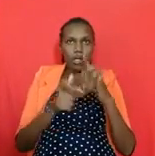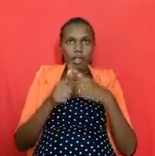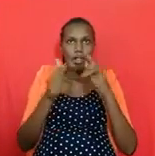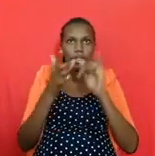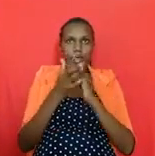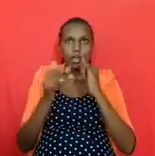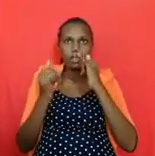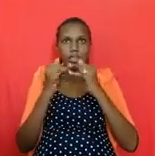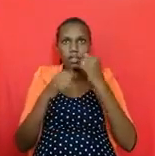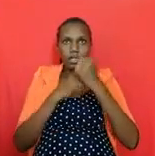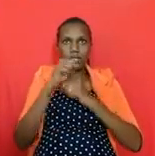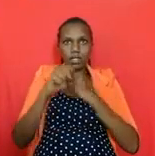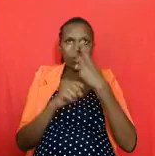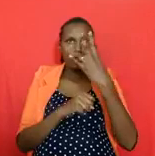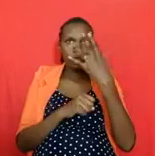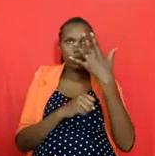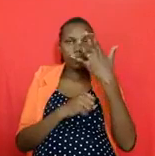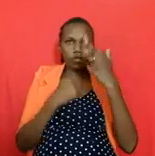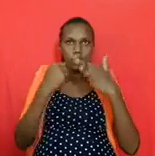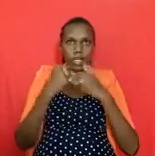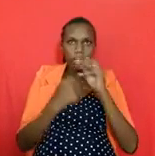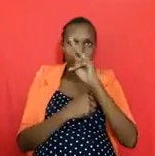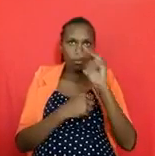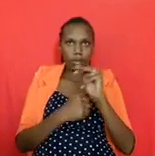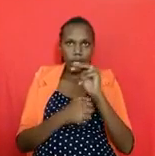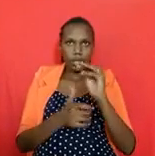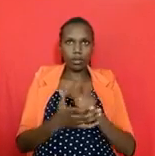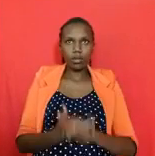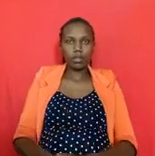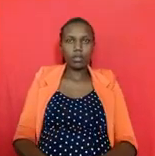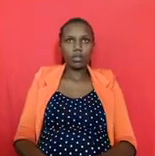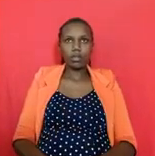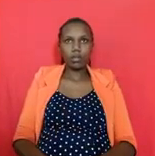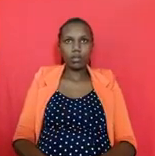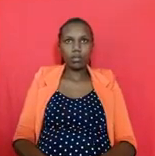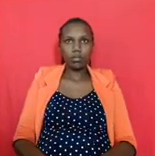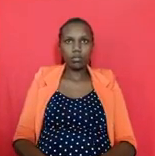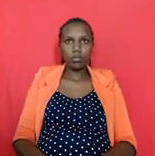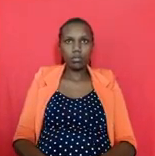ũngĩ milioni 2,500 milioni